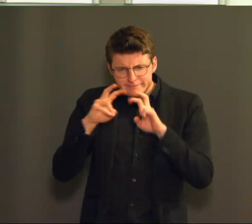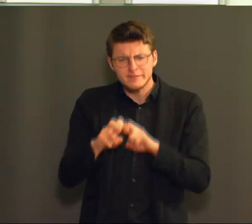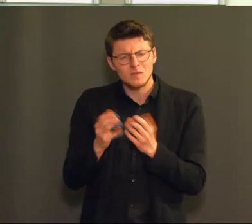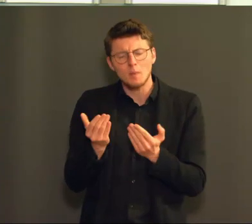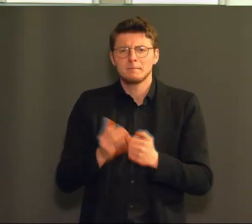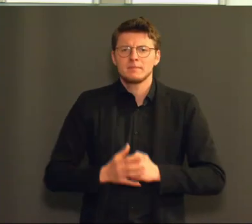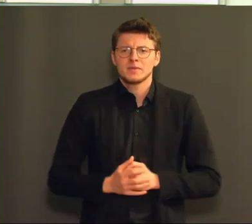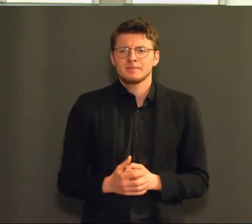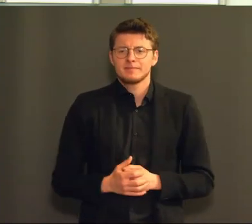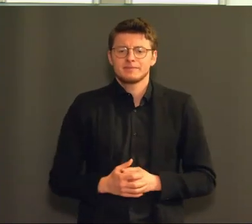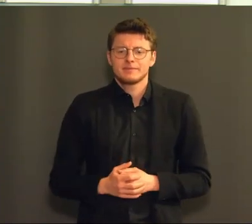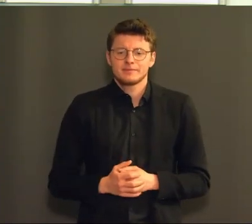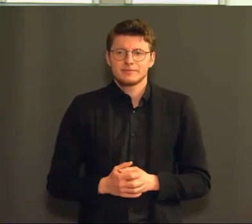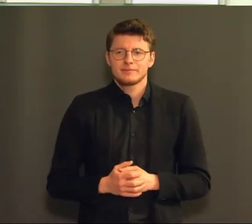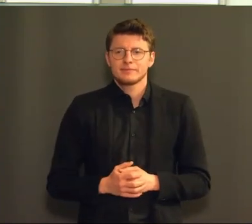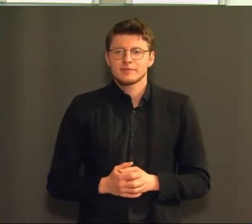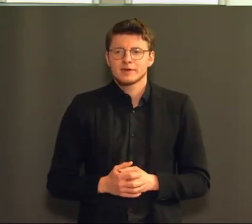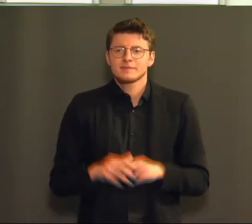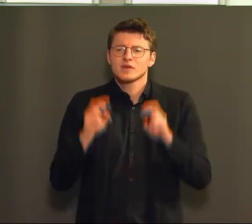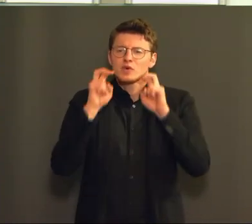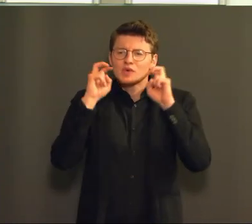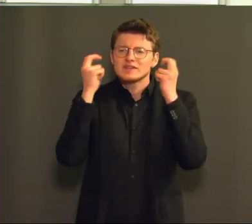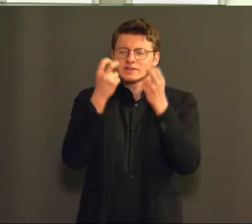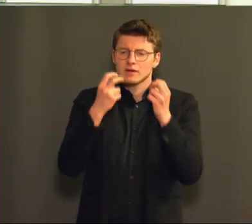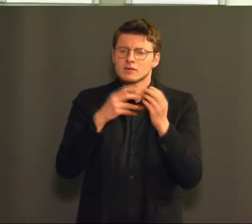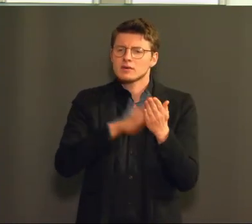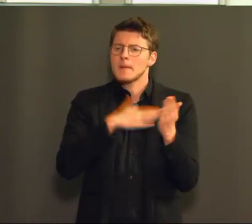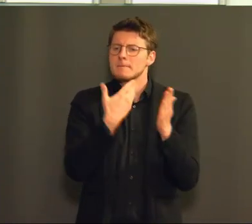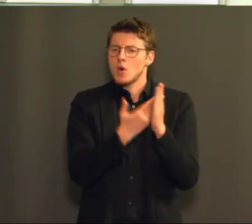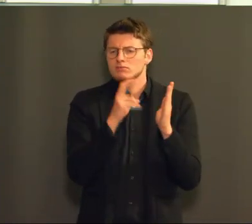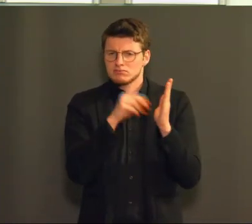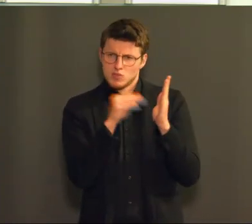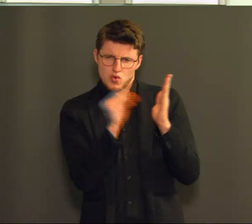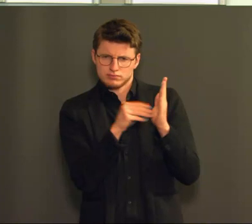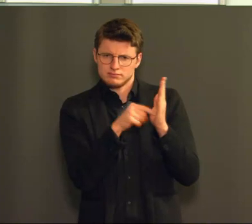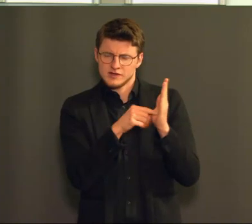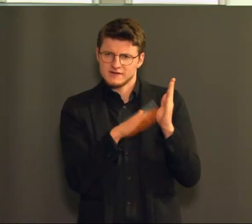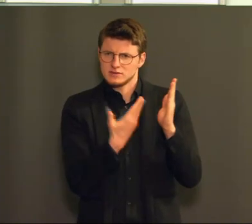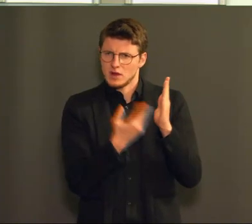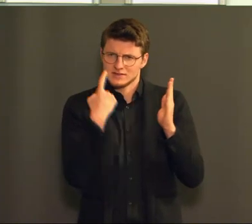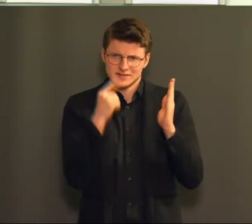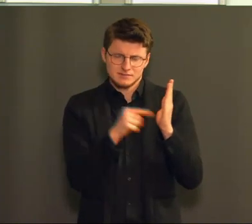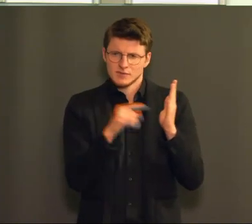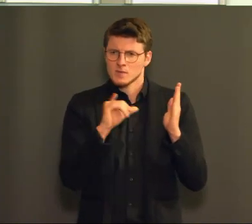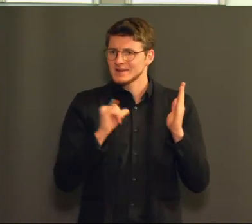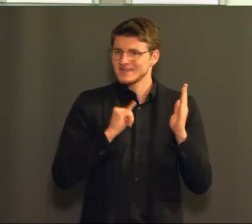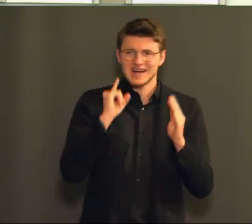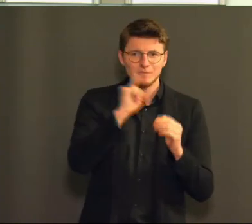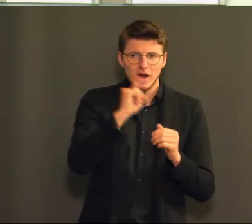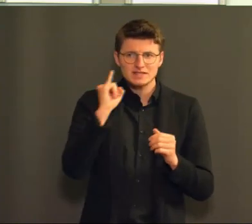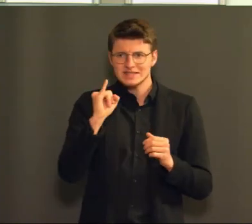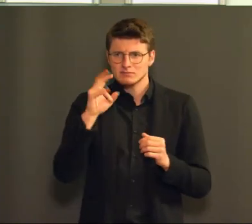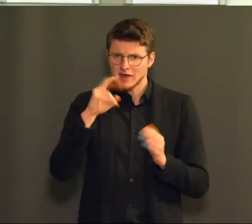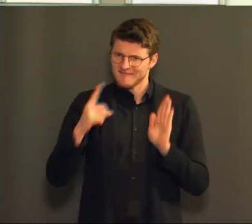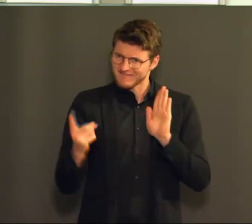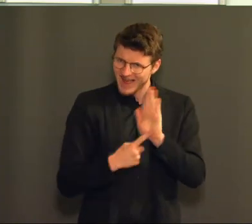In dit universitair rapport is het gebaseerd op een verzameling van feitelijke gegevens. En dat